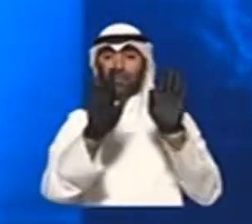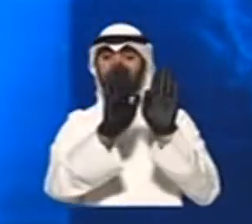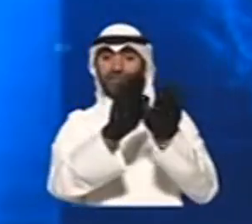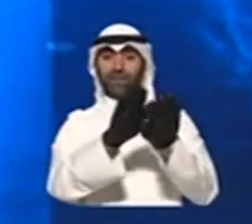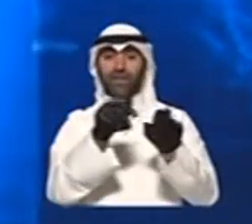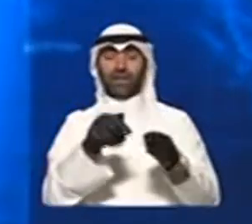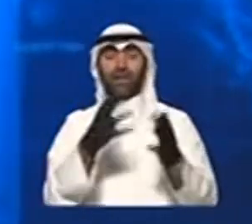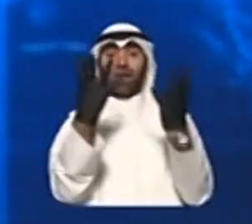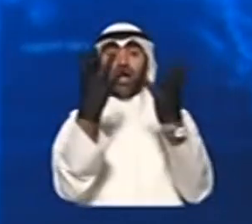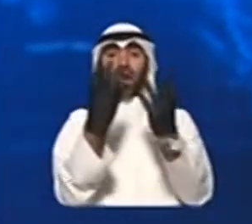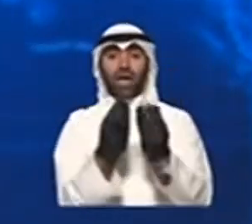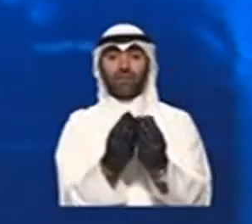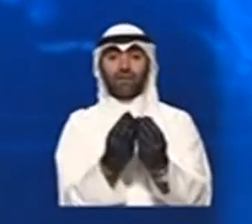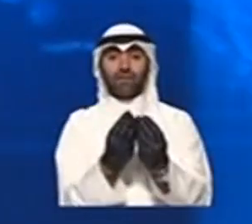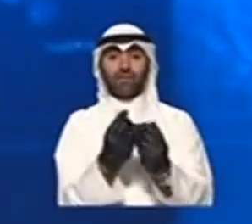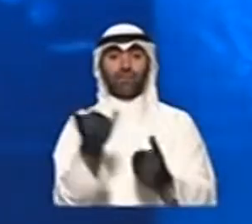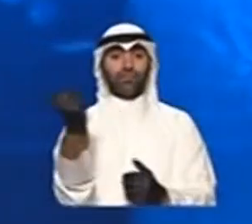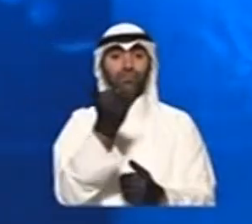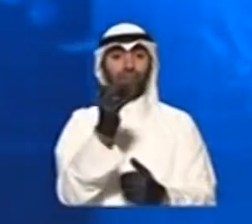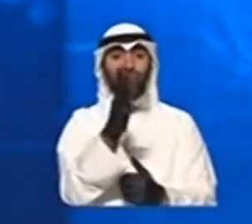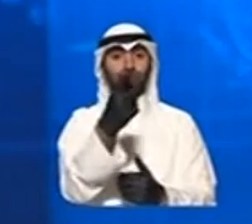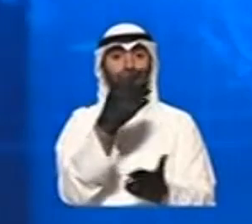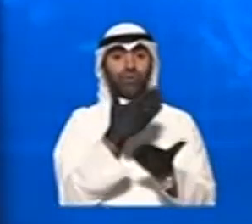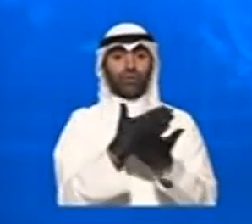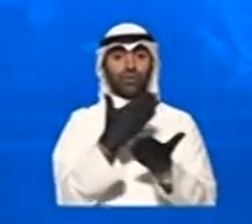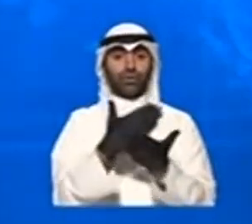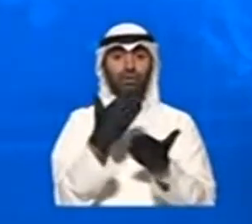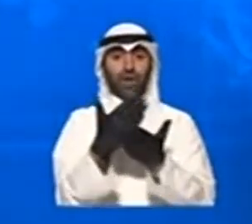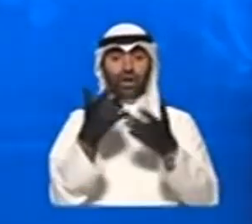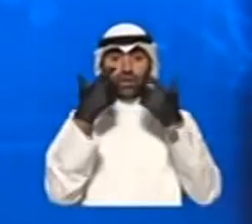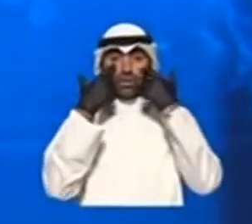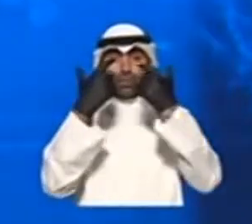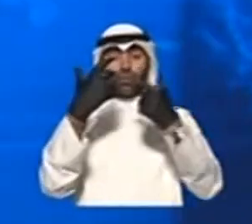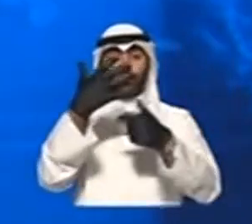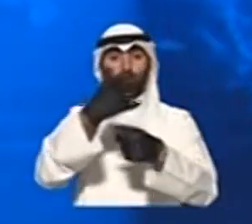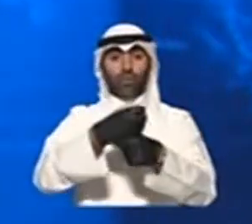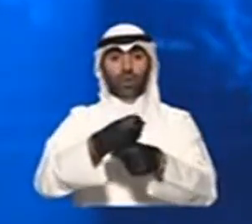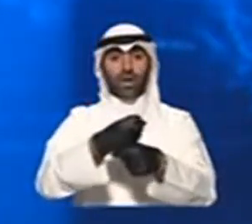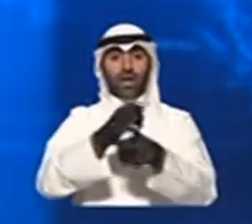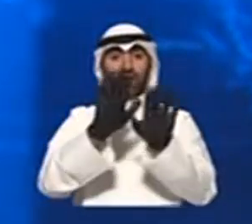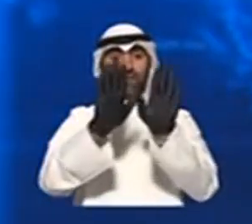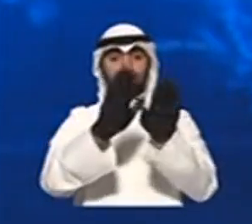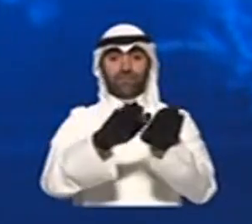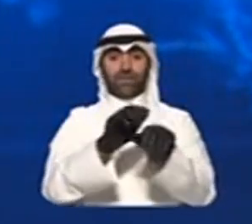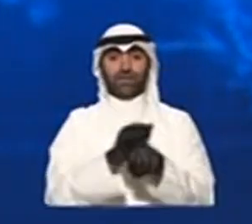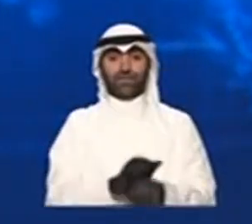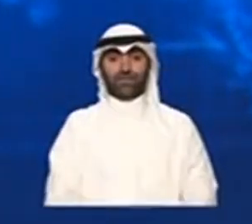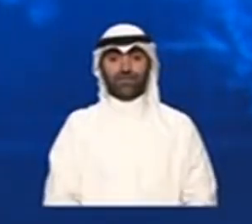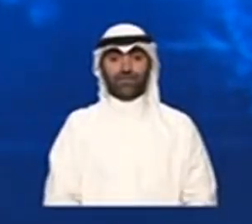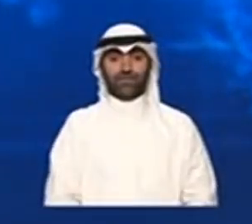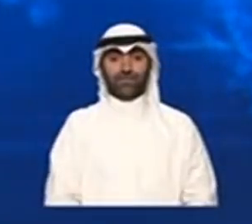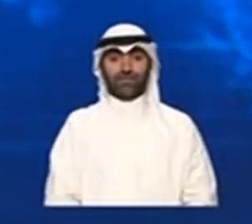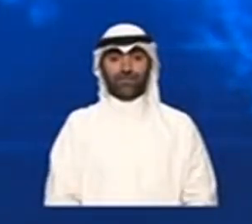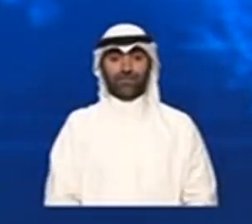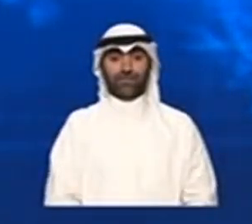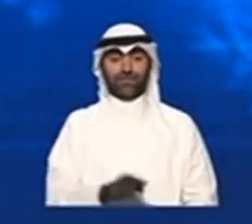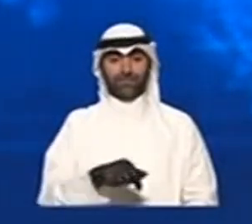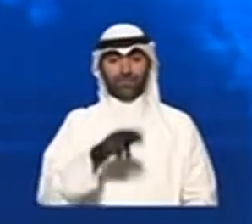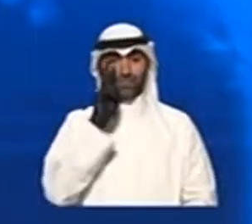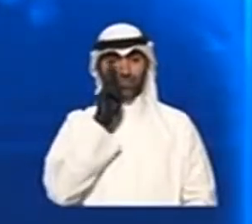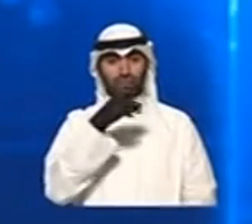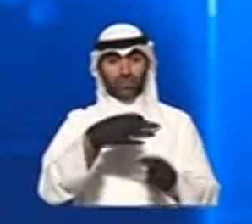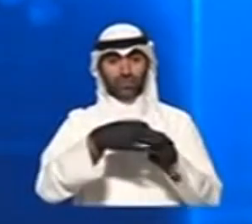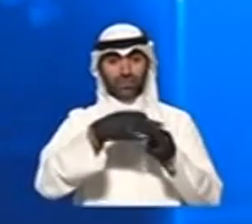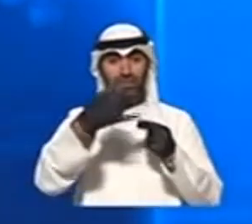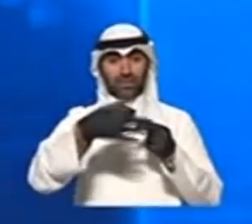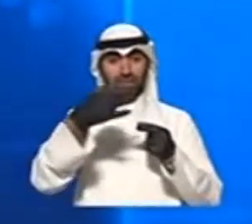الإجراءات المتخذة في هذه المرحلة المهمة في مكافحة الوباء والحد من انتشاره. نقف تفصيلا